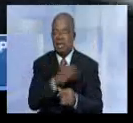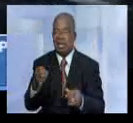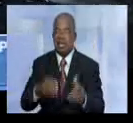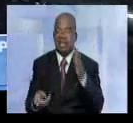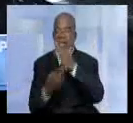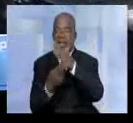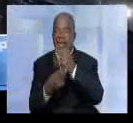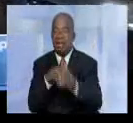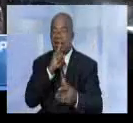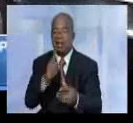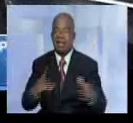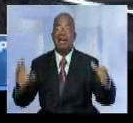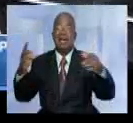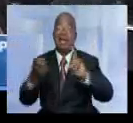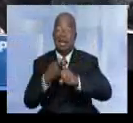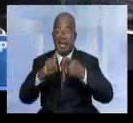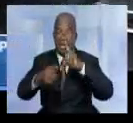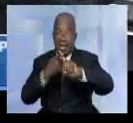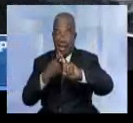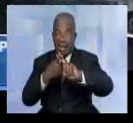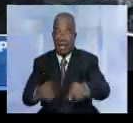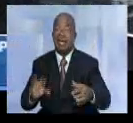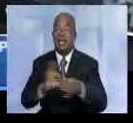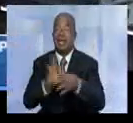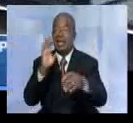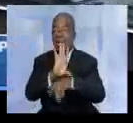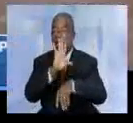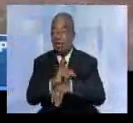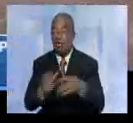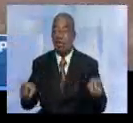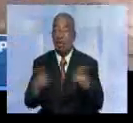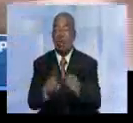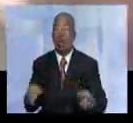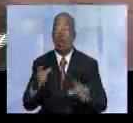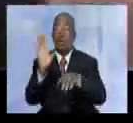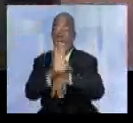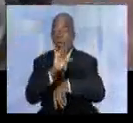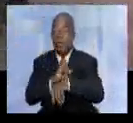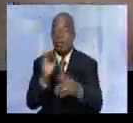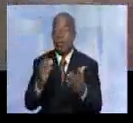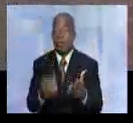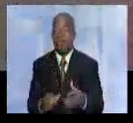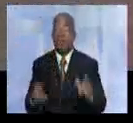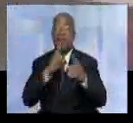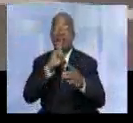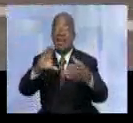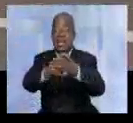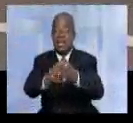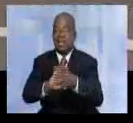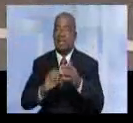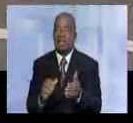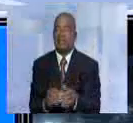partenaire important de la Côte d'Ivoire, tout comme la Côte d'Ivoire demeure également un actionnaire très important de la BID.